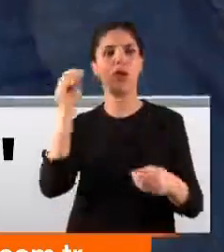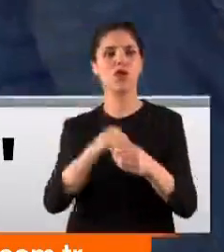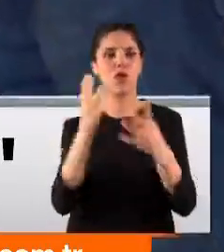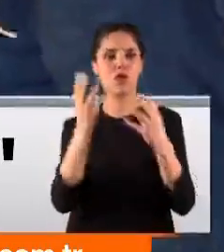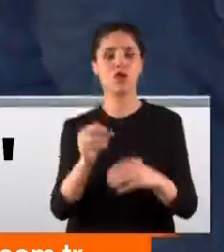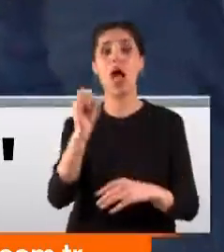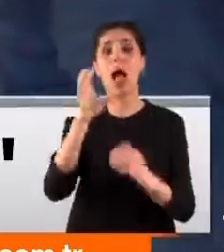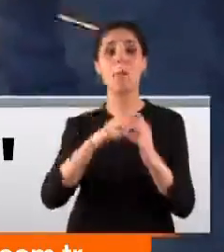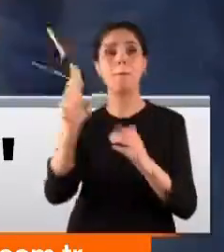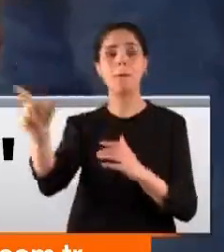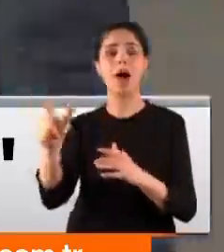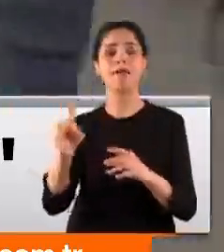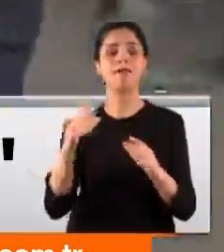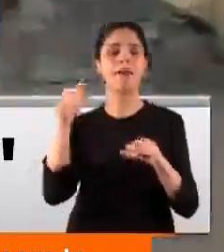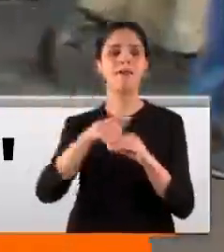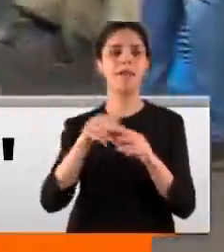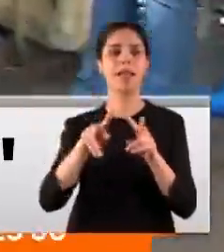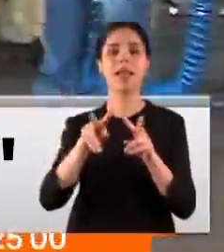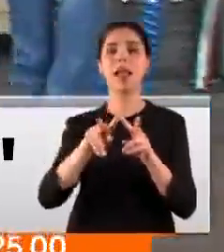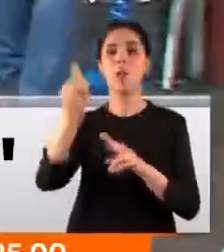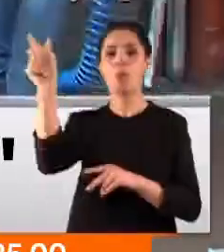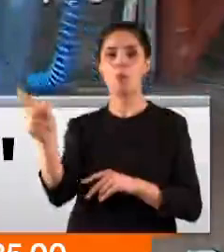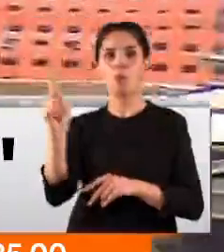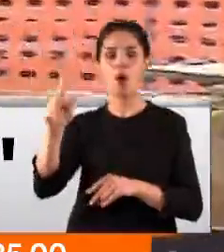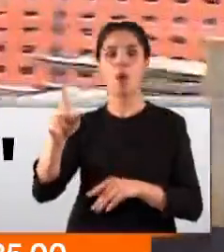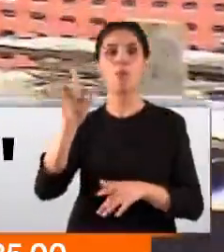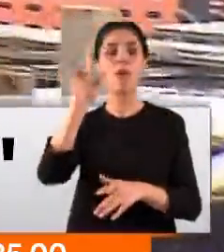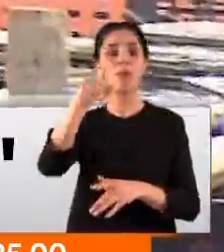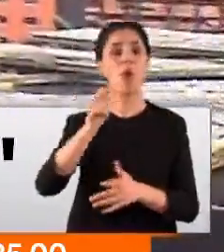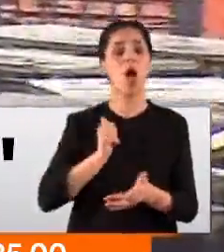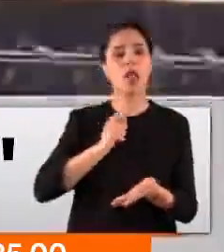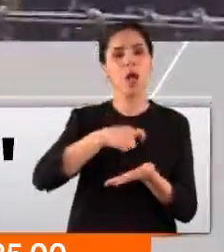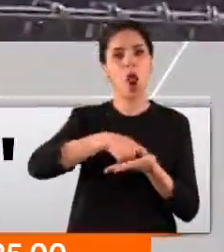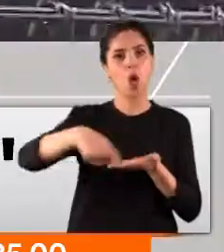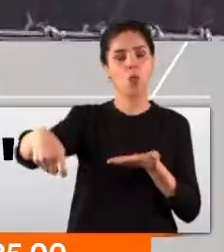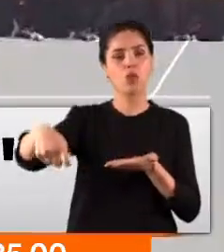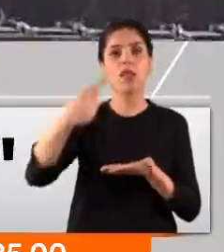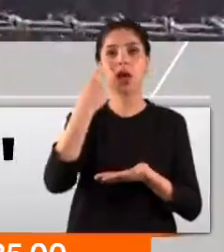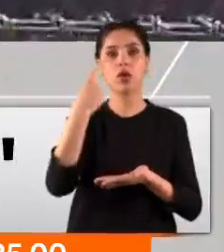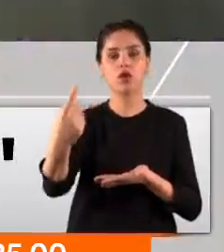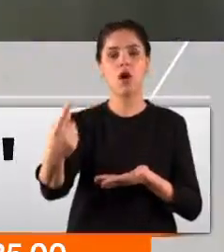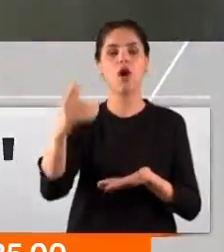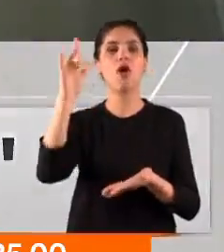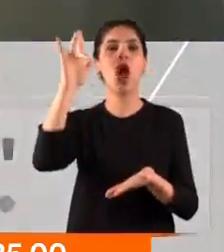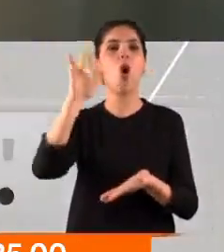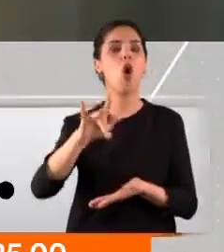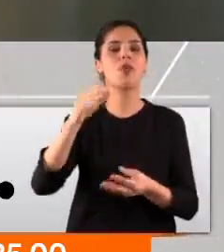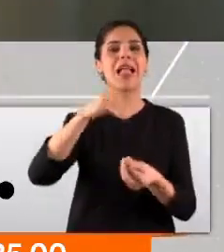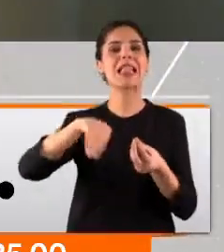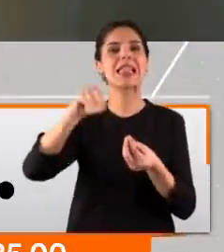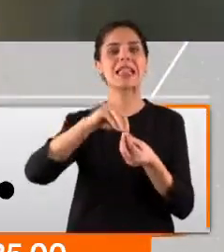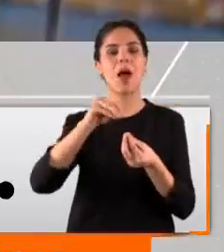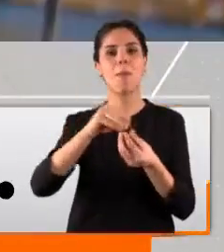AK Parti Grup Başkan Vekili asgari ücretlilerin ara zam beklentileriyle de ilgili konuştu. Asgari ücretli kardeşlerimizin durumu